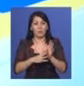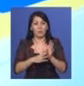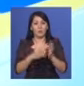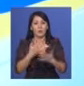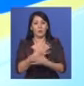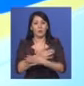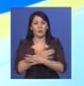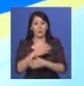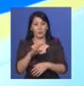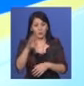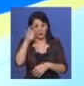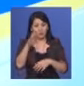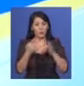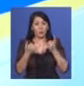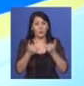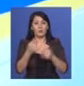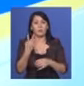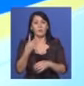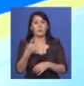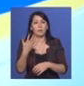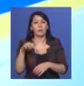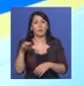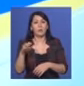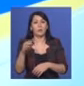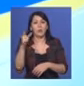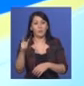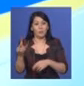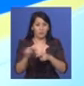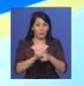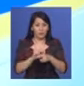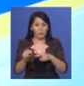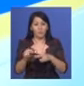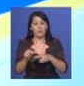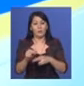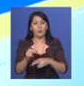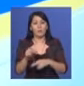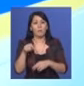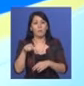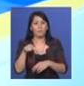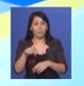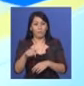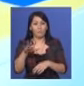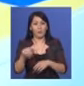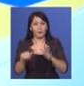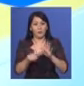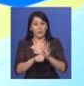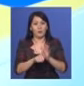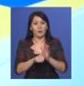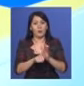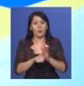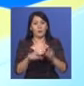1159 адам одан қайтыс болды. Ел бойынша қазір 25 мыңнан астам адам ем қабылдап жатыр. Олардың